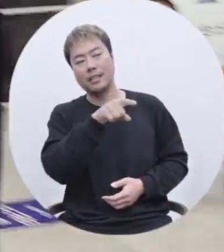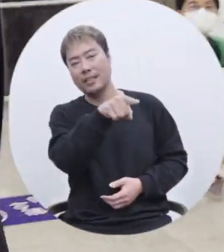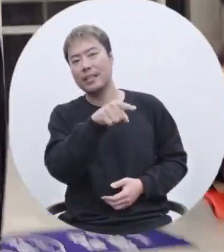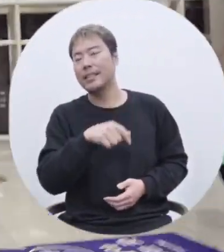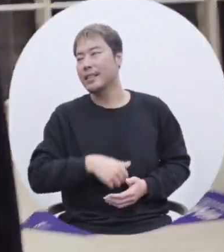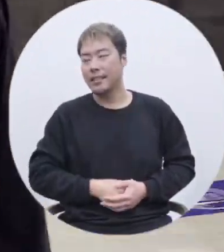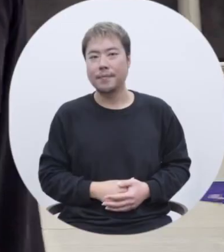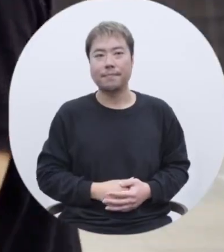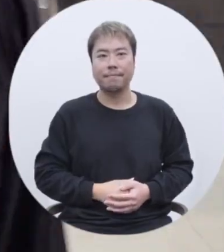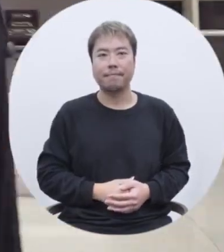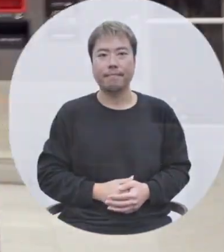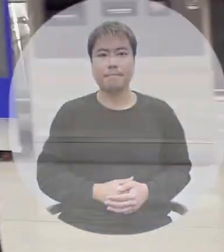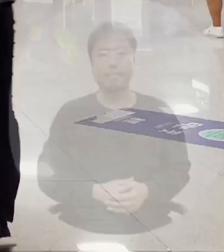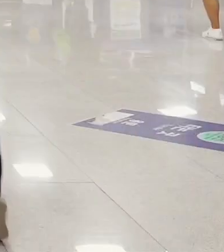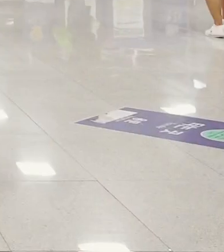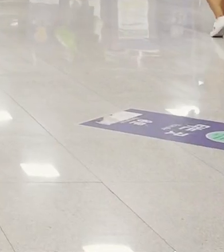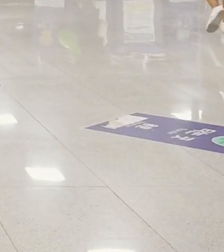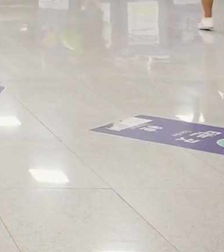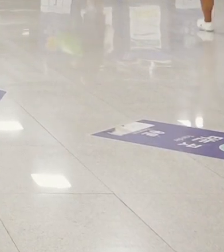여기 있네.